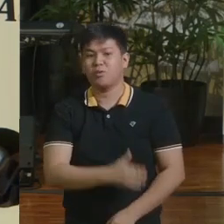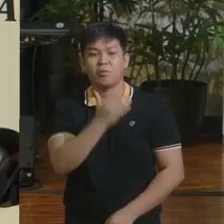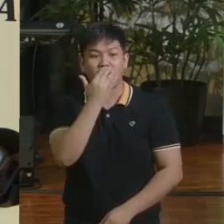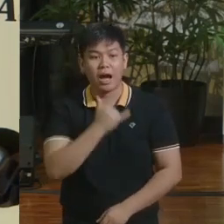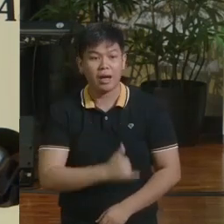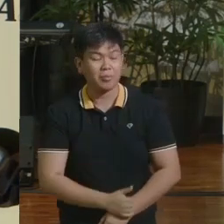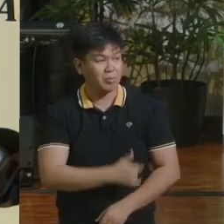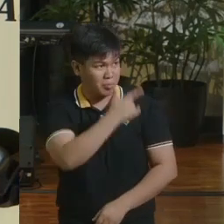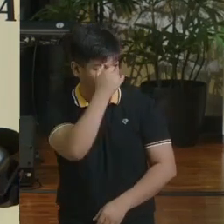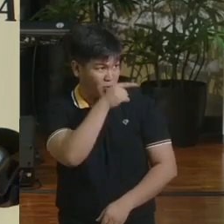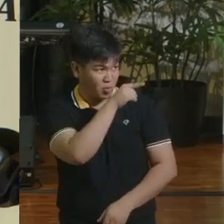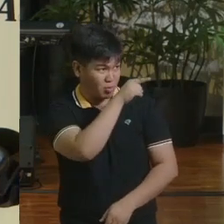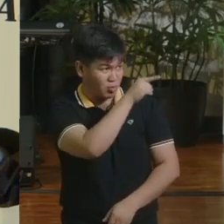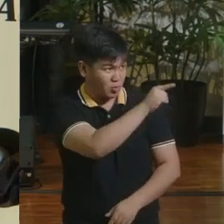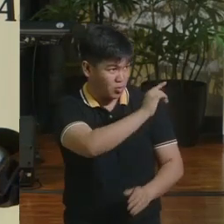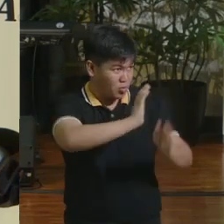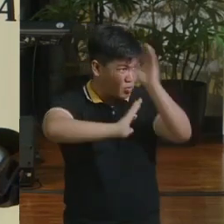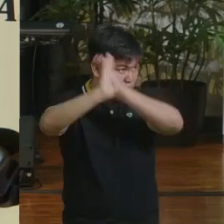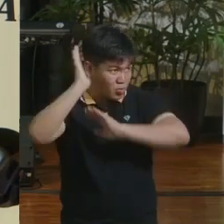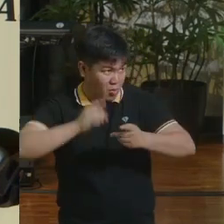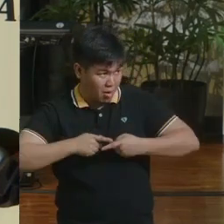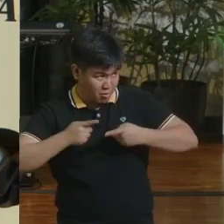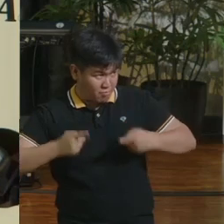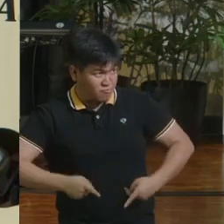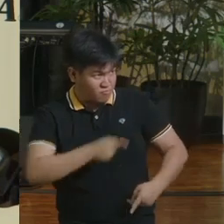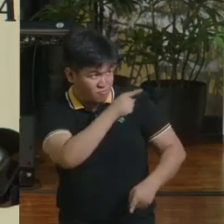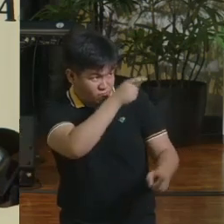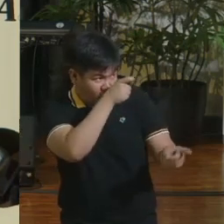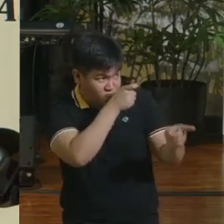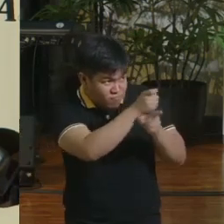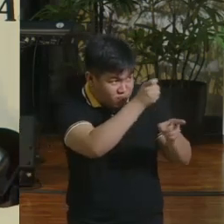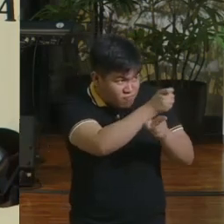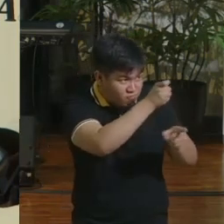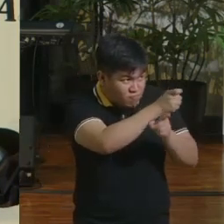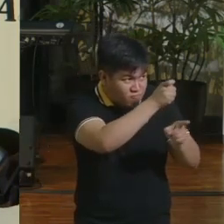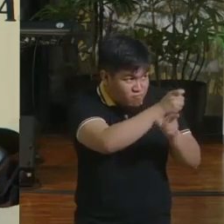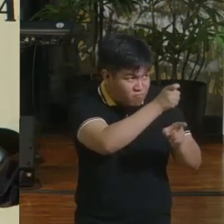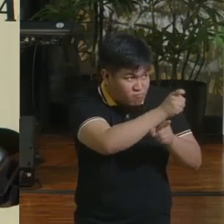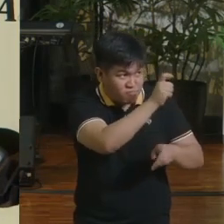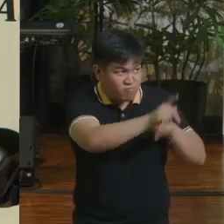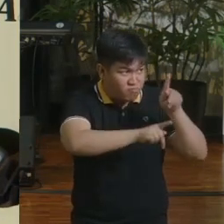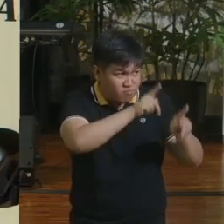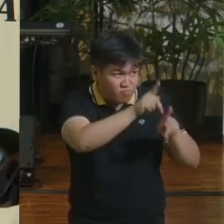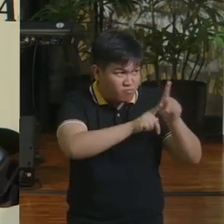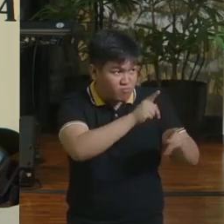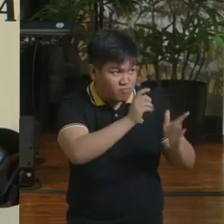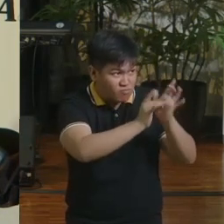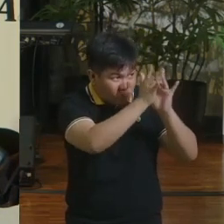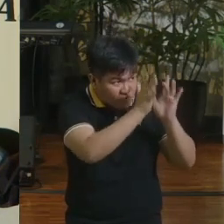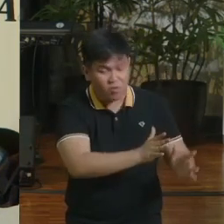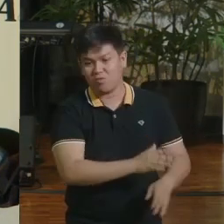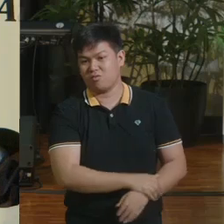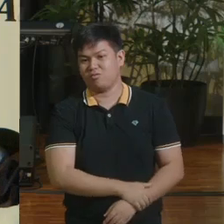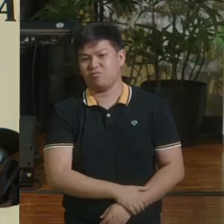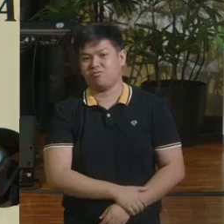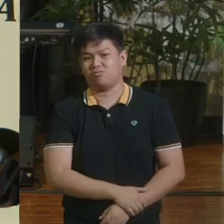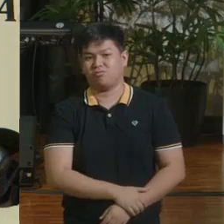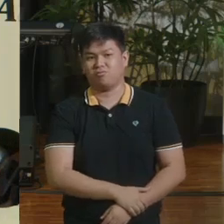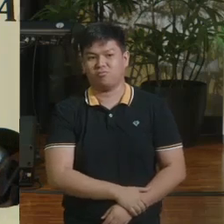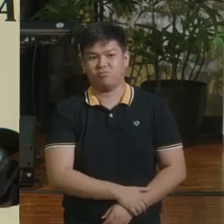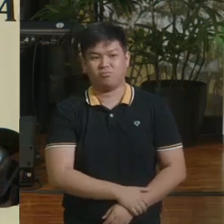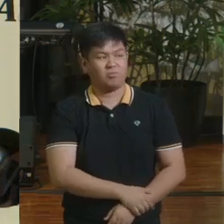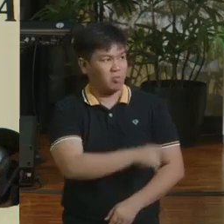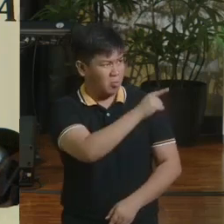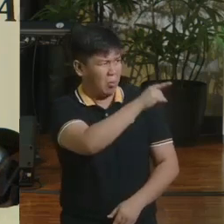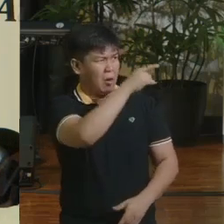Dahil siya ay dating Pharisee, isa siya dating pinuno sa Judaismo, isa siyang eksperto sa